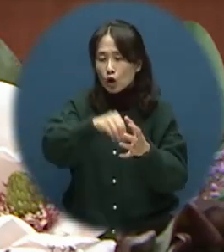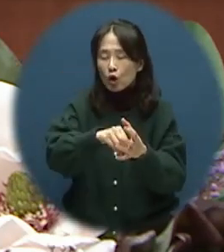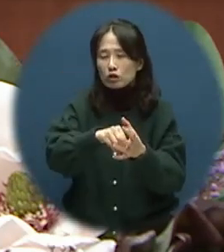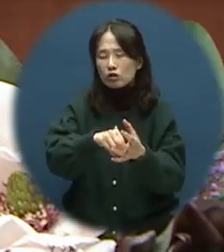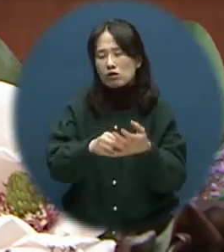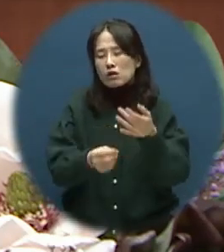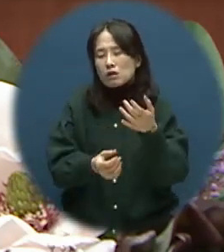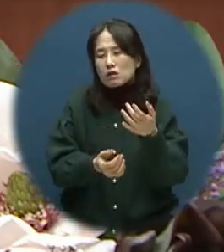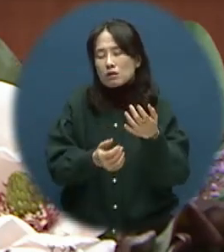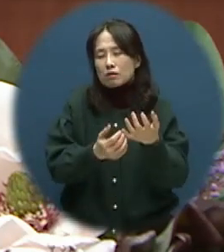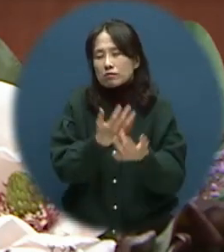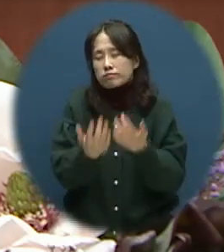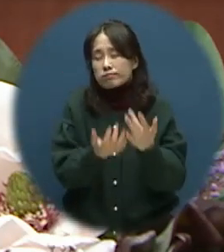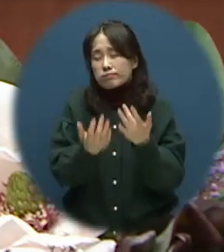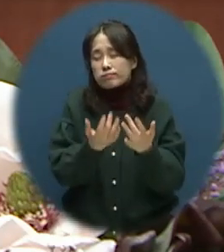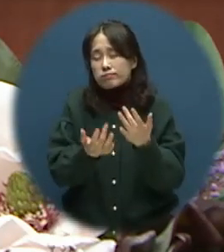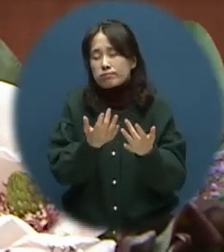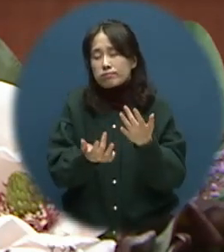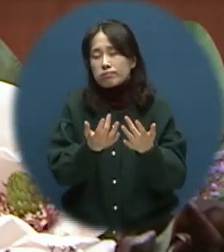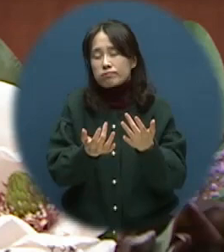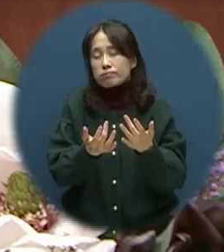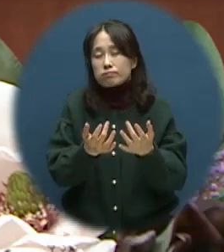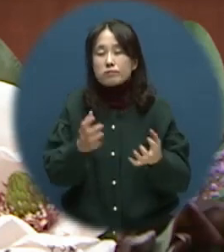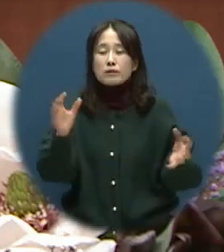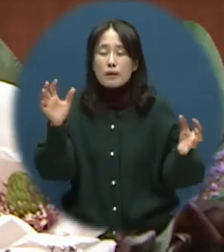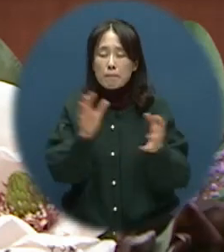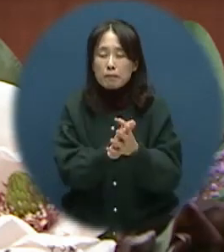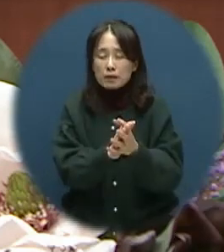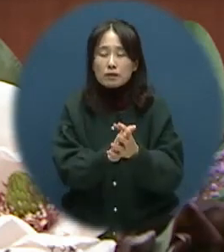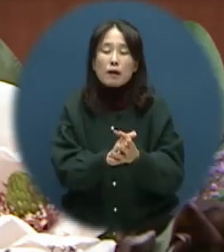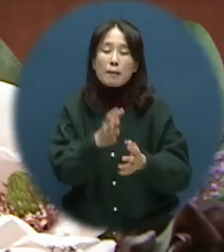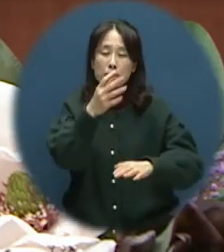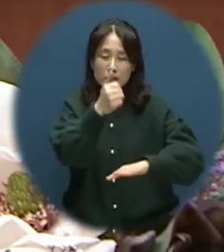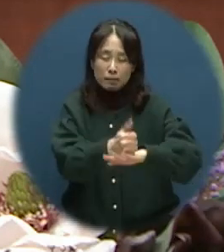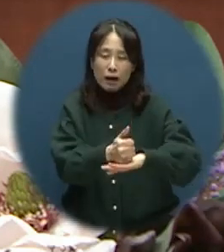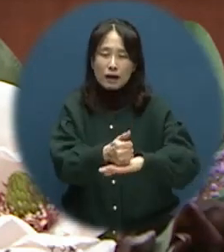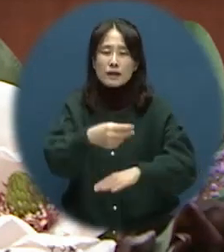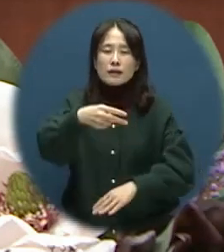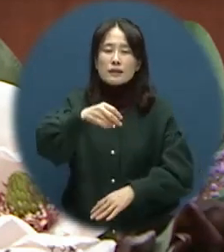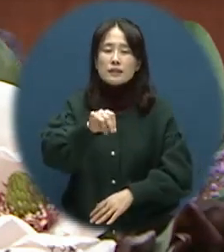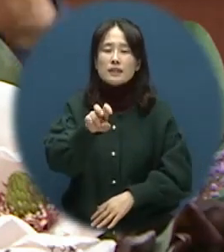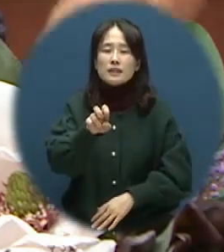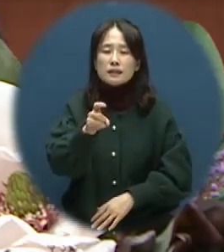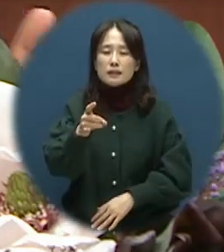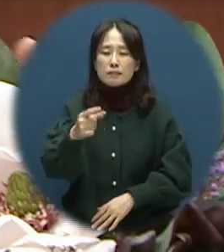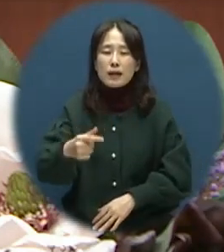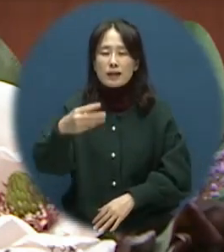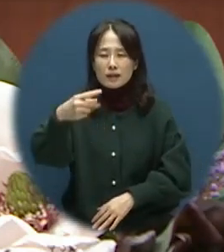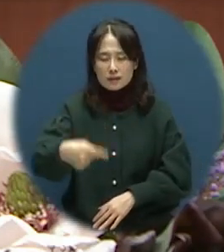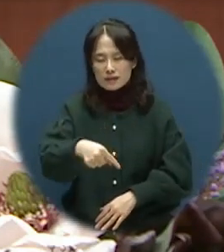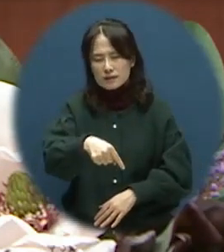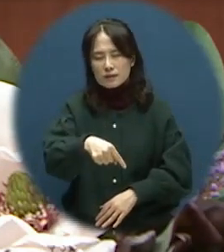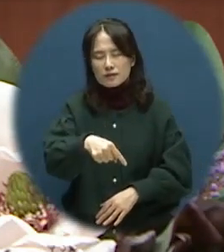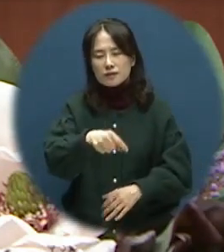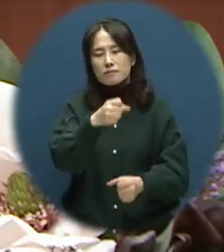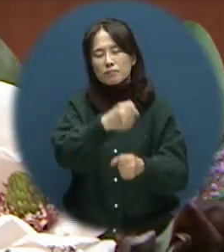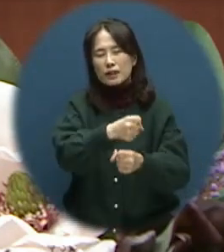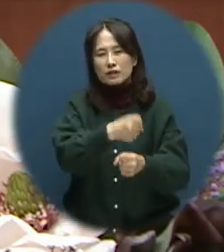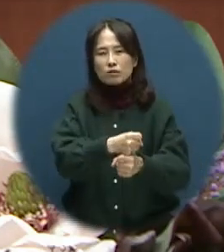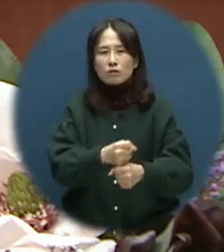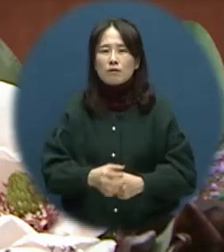굽는 거죠. 그 타고난 재가 예. 시멘트가 된다. 그래요. 그래서 결국 쓰레기 속하면 중금속